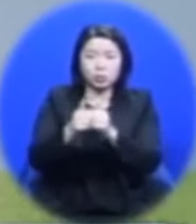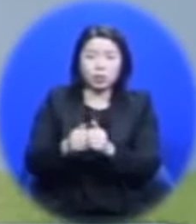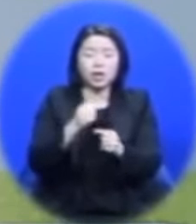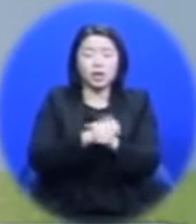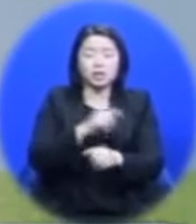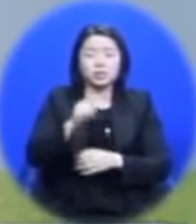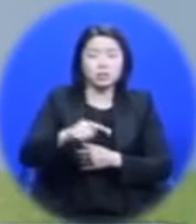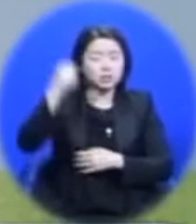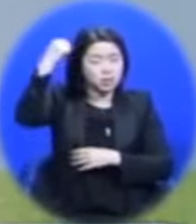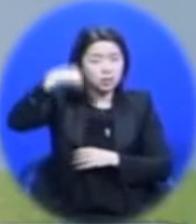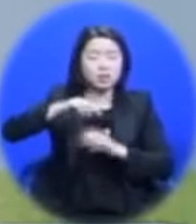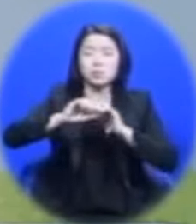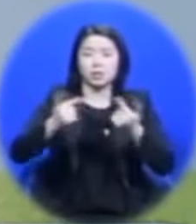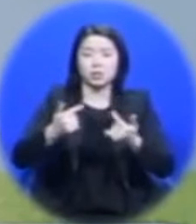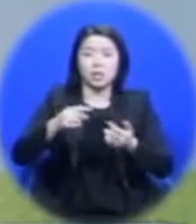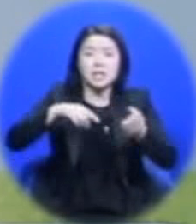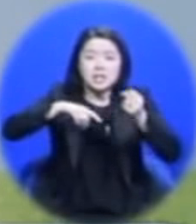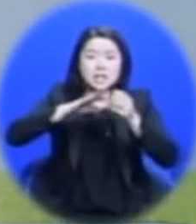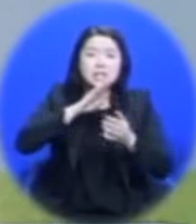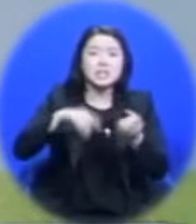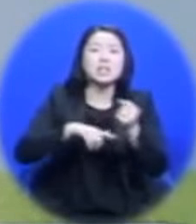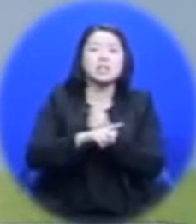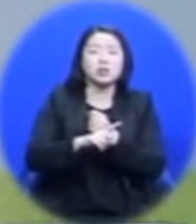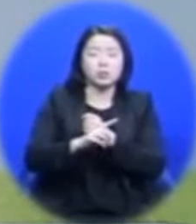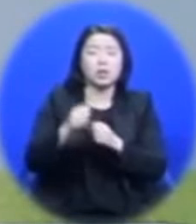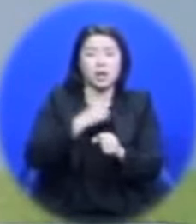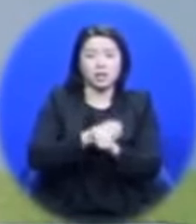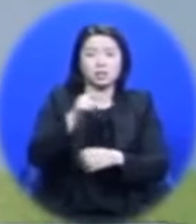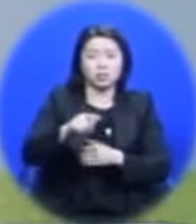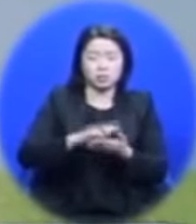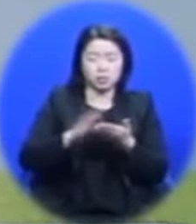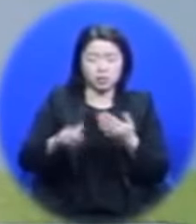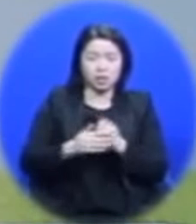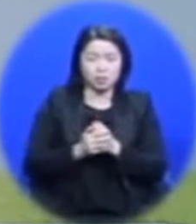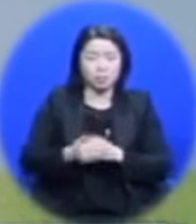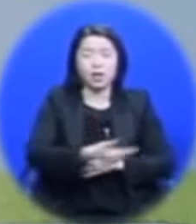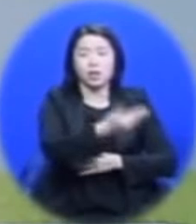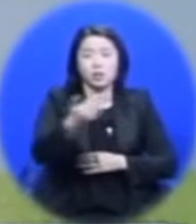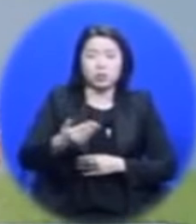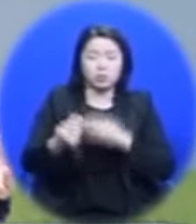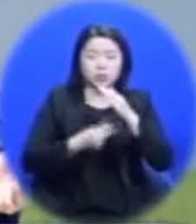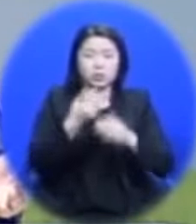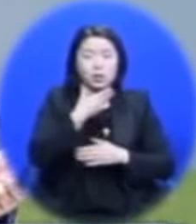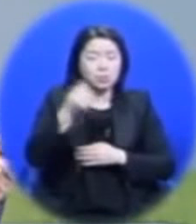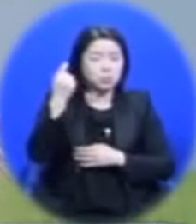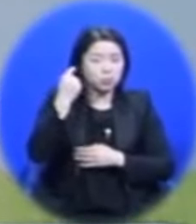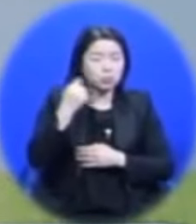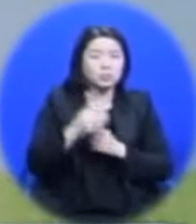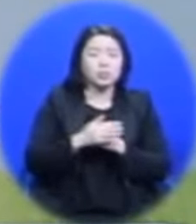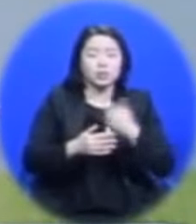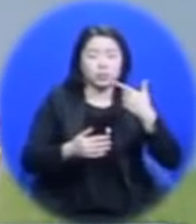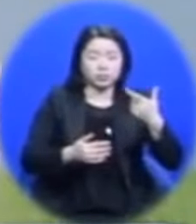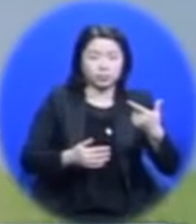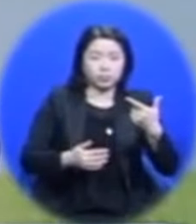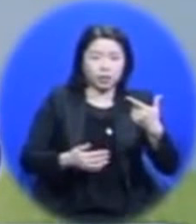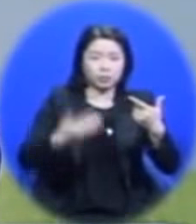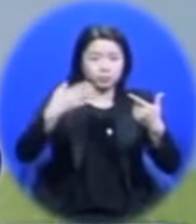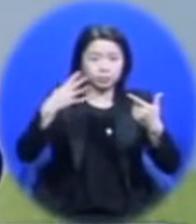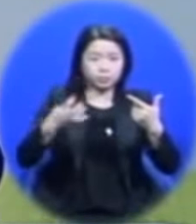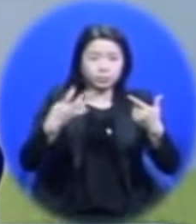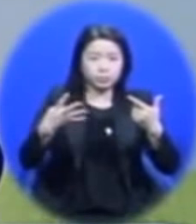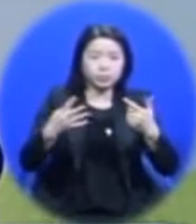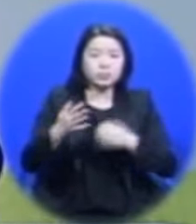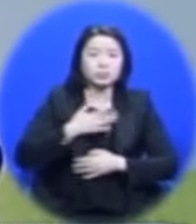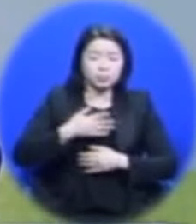느낌으로 하는 게 아니에요. 진리로 하는 거예요. 여러분, 요한복음 6장 44절을 보세요. 나를